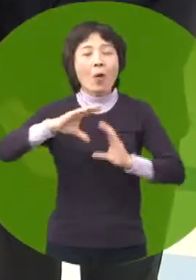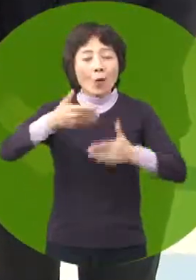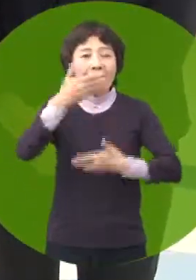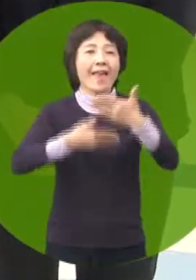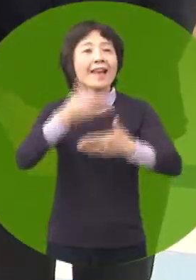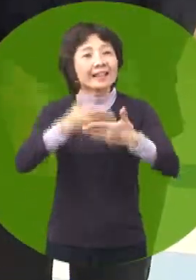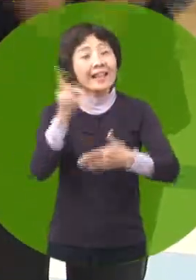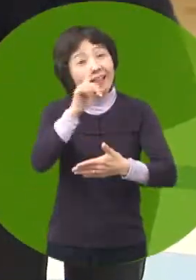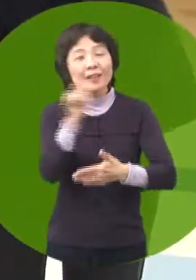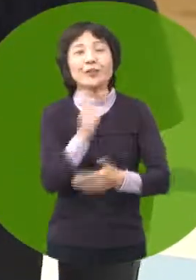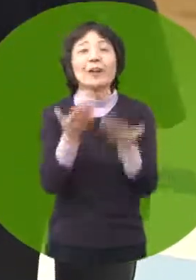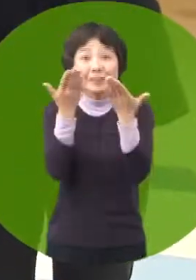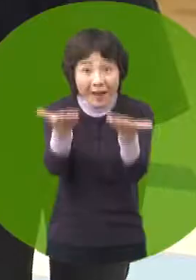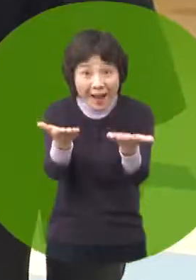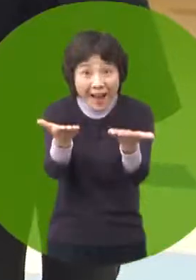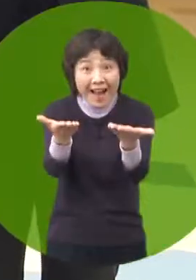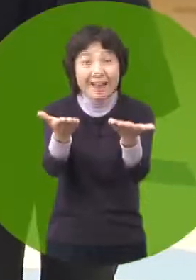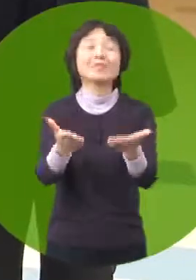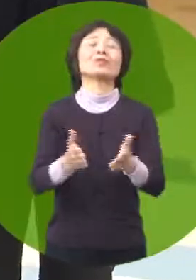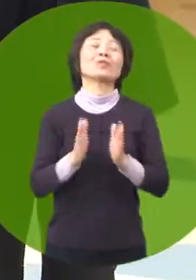についてお送りします。 よいしょ、